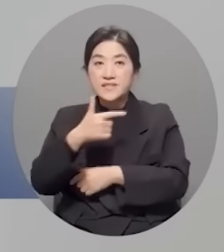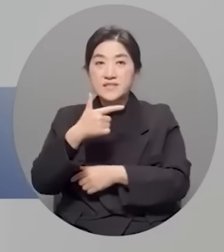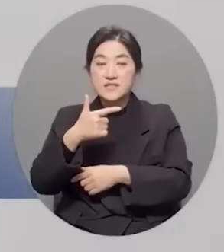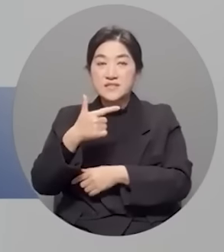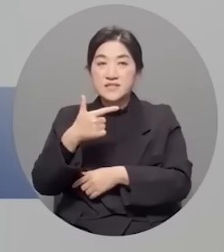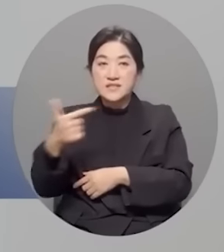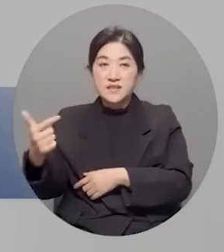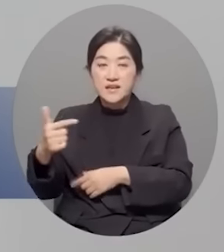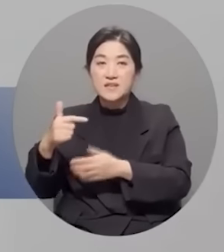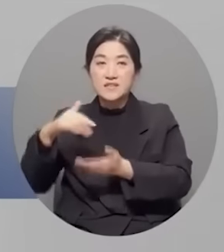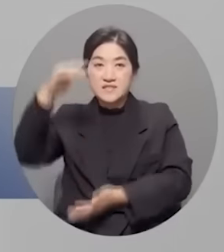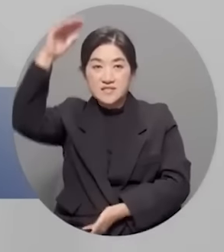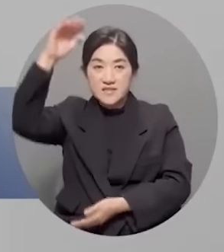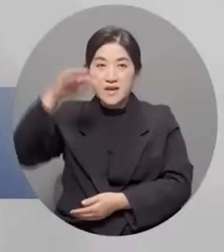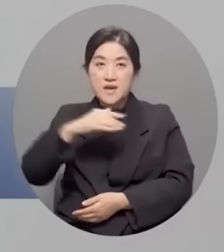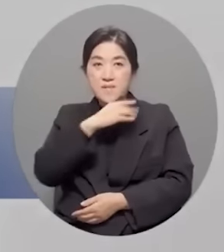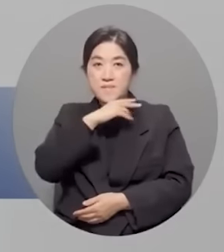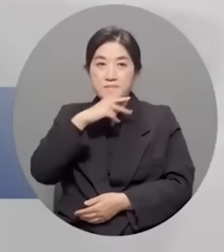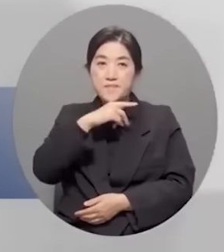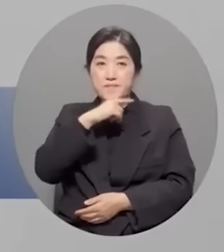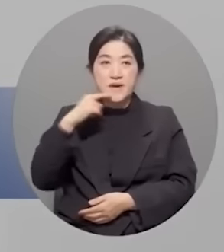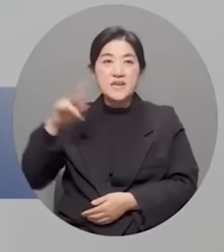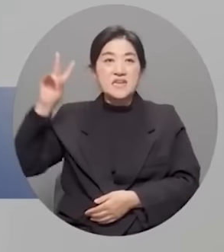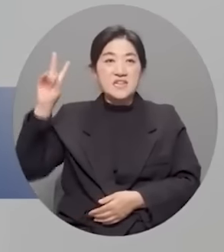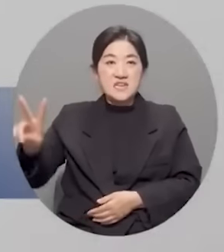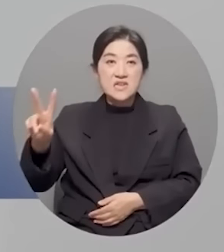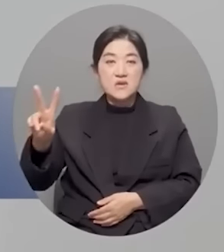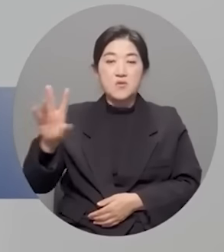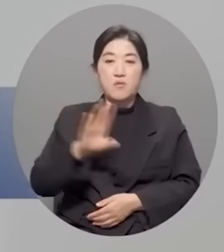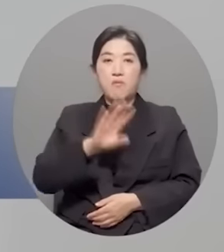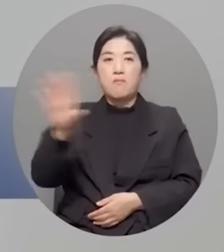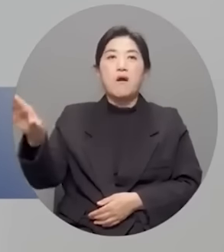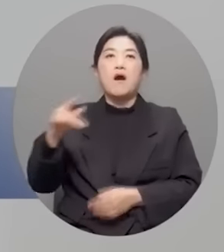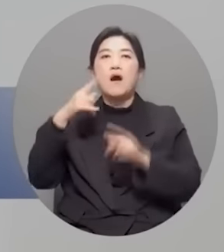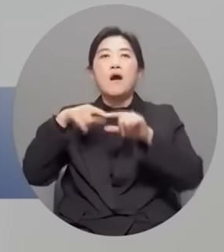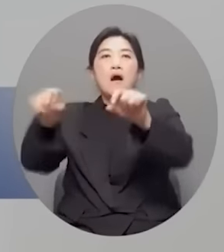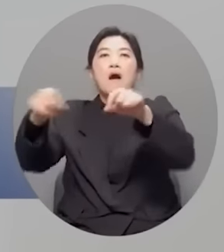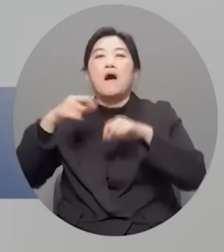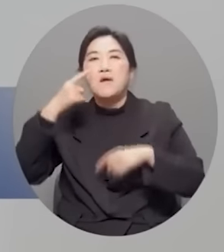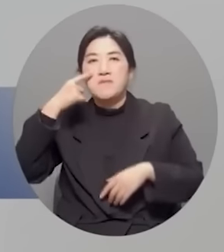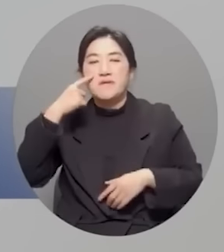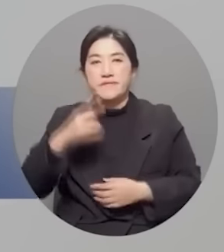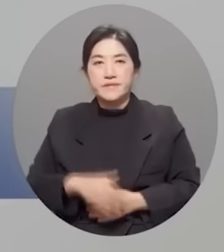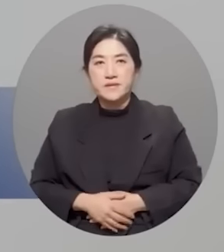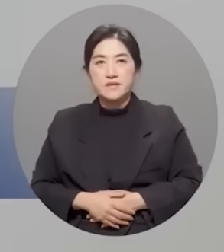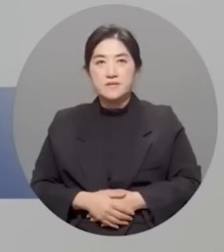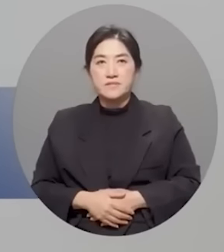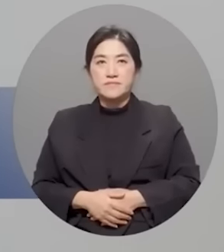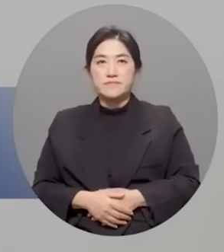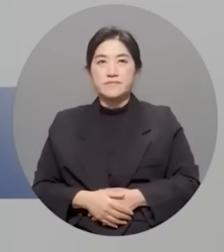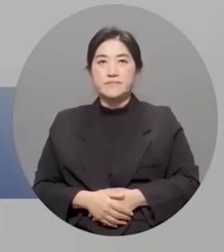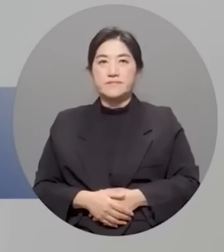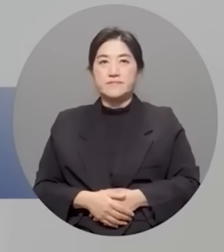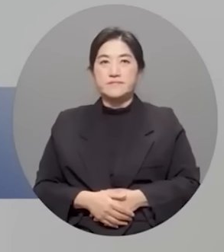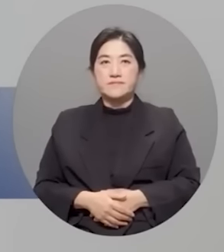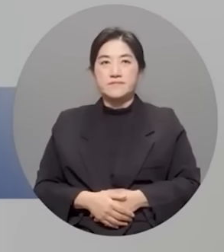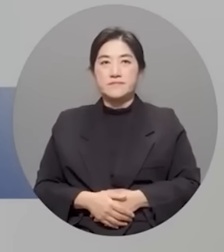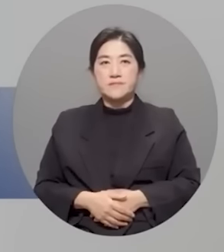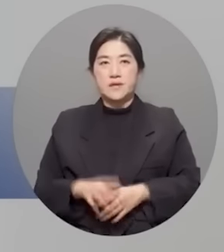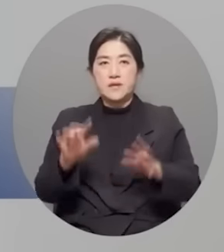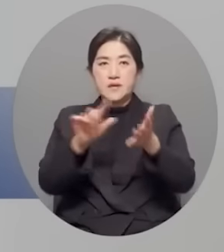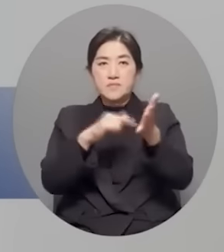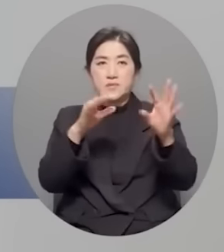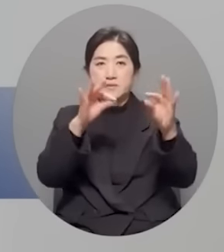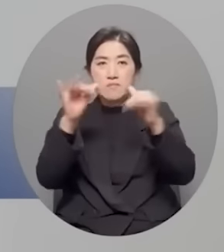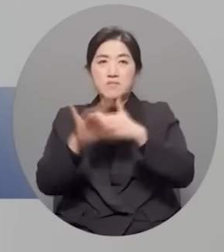대신에 같은 크기에 빨간색 2로 바꿔 놓고 생각해 봐 주십시오 미세먼지